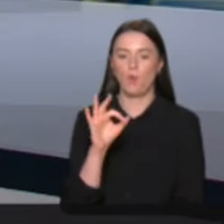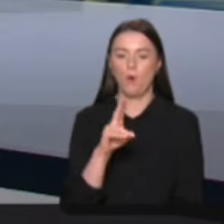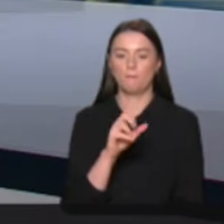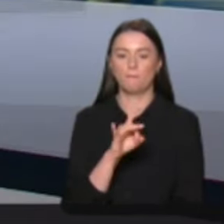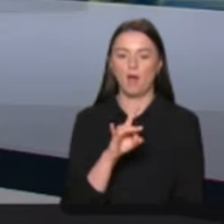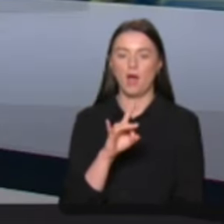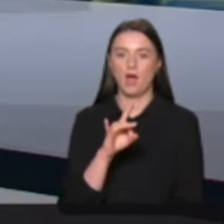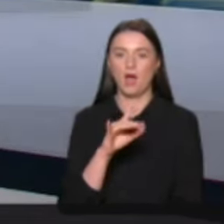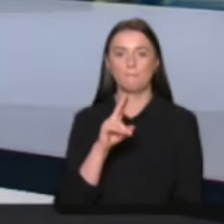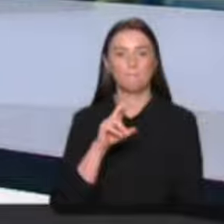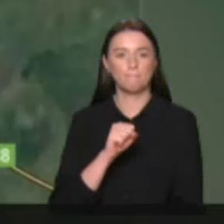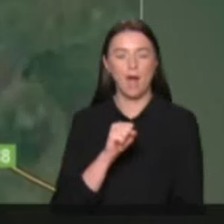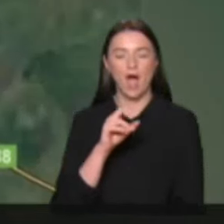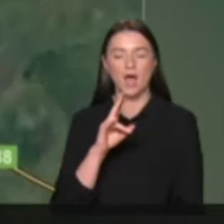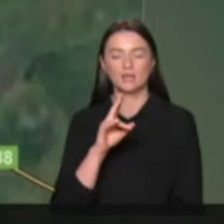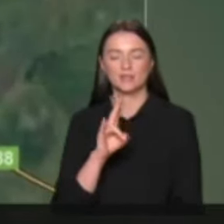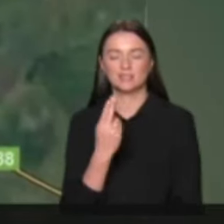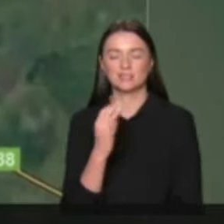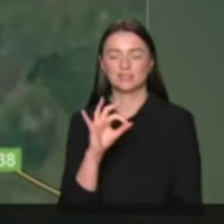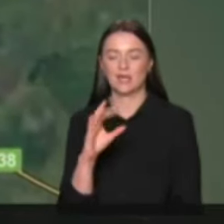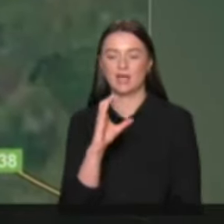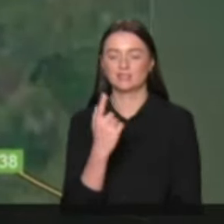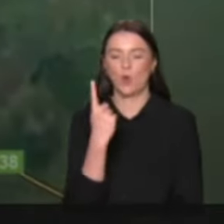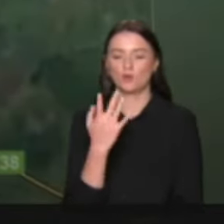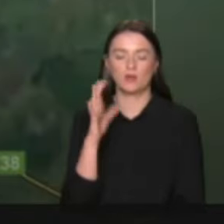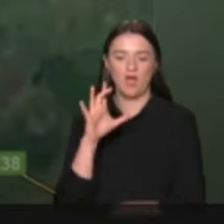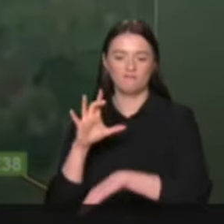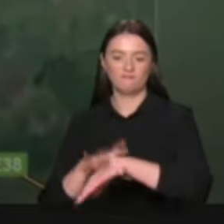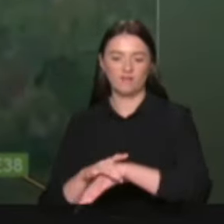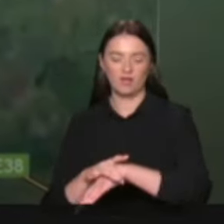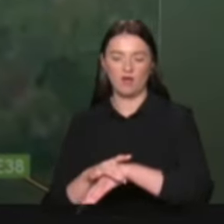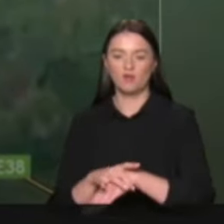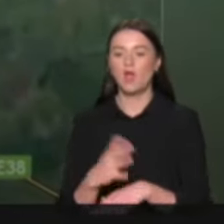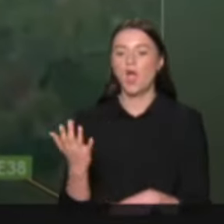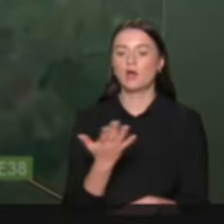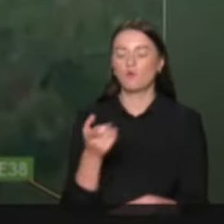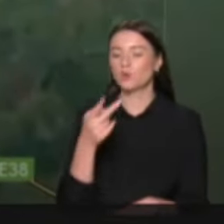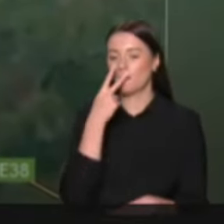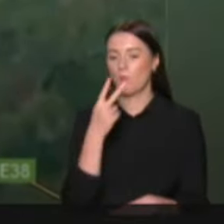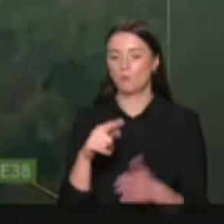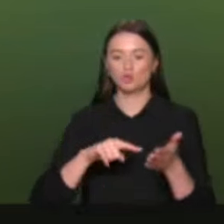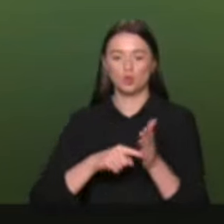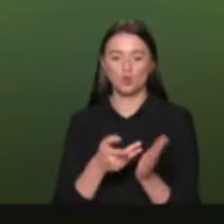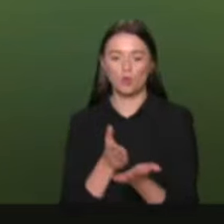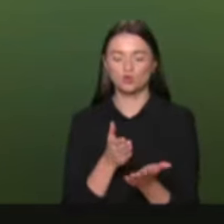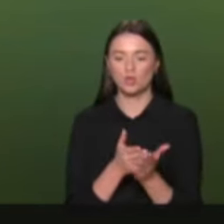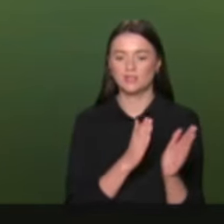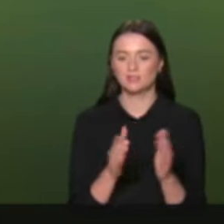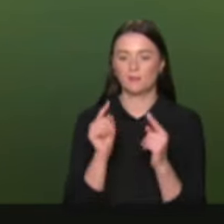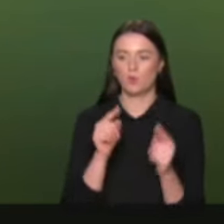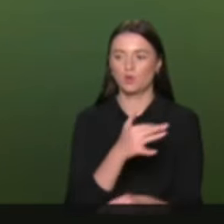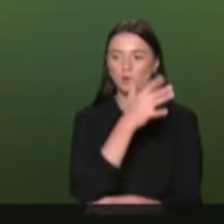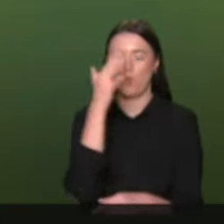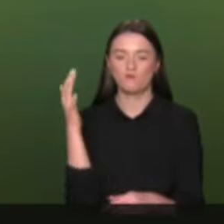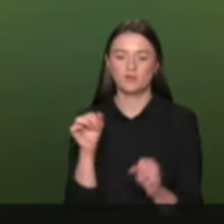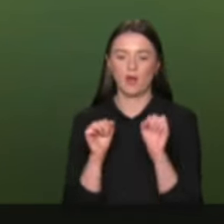«Панцер-С-1», який виявили партизани руху «АТЕШ». Вони побачили точки розміщення систем протиповітряної